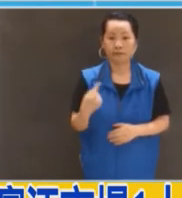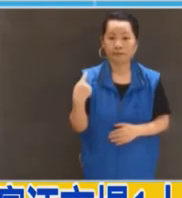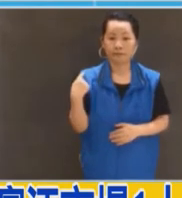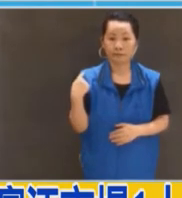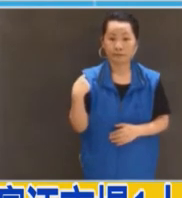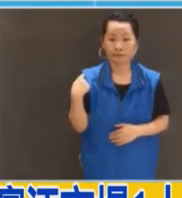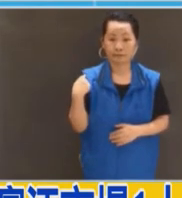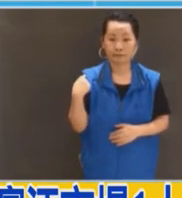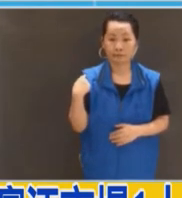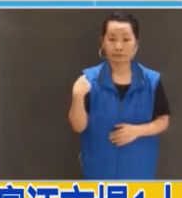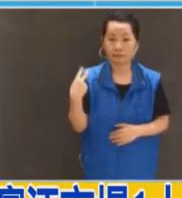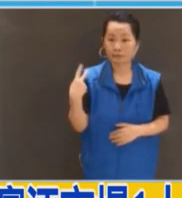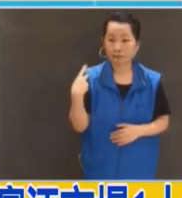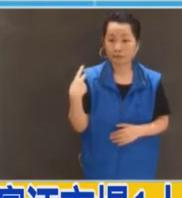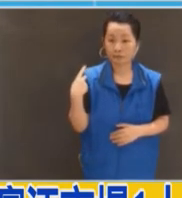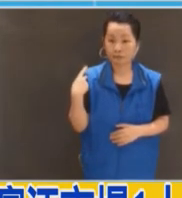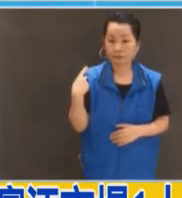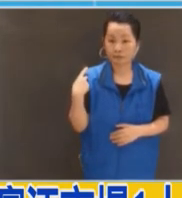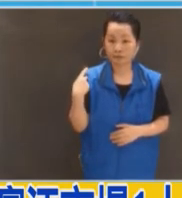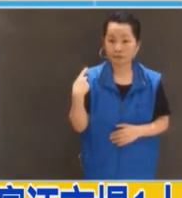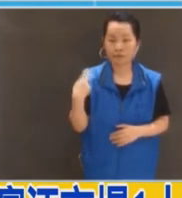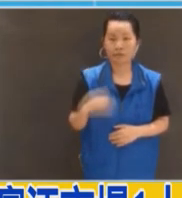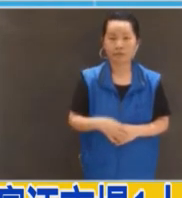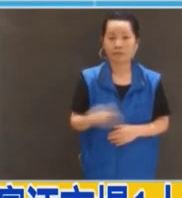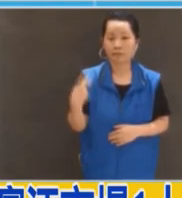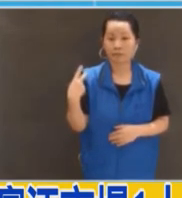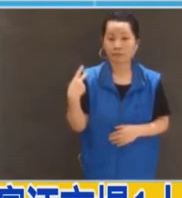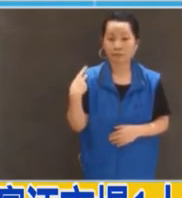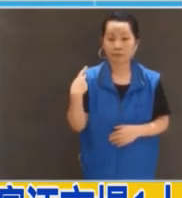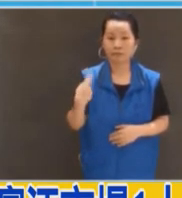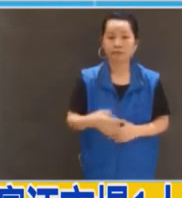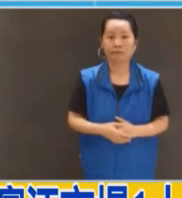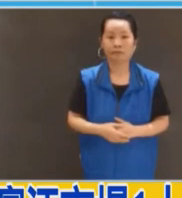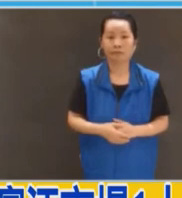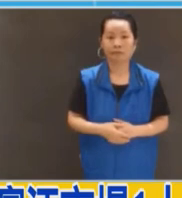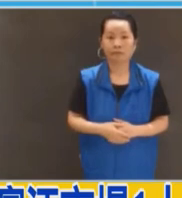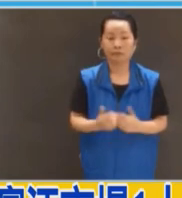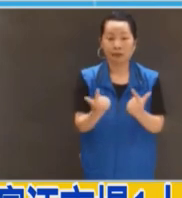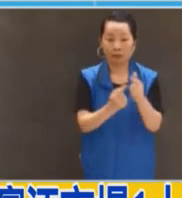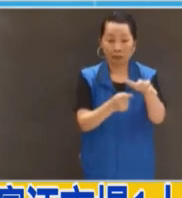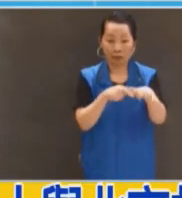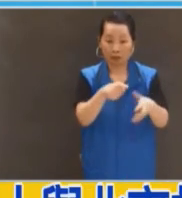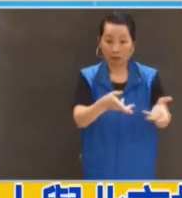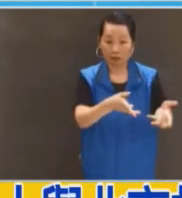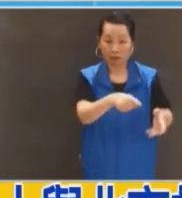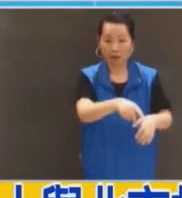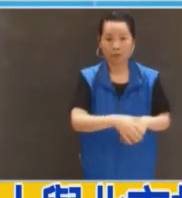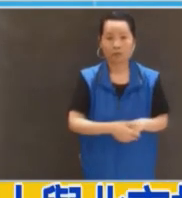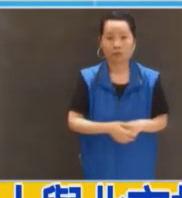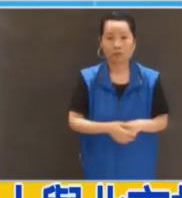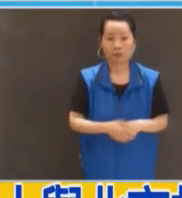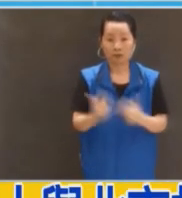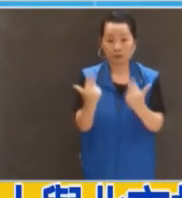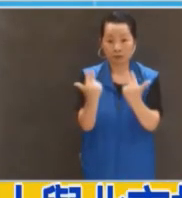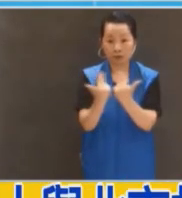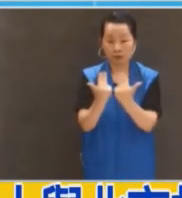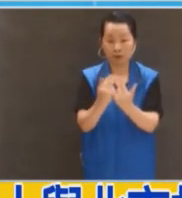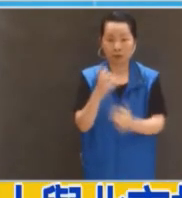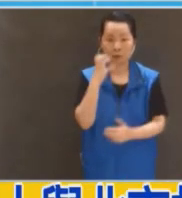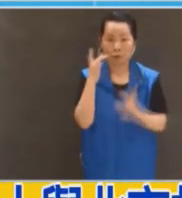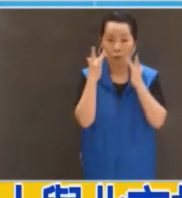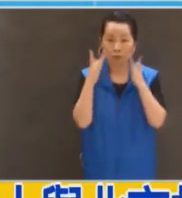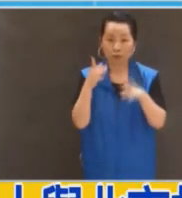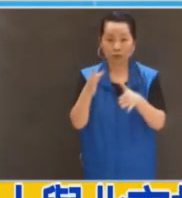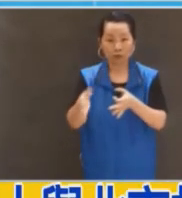天前天算是前天，前天因为北农事件以后，我们新北的果菜公